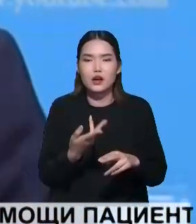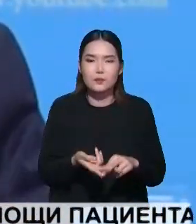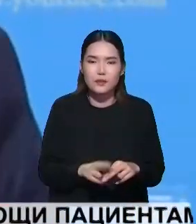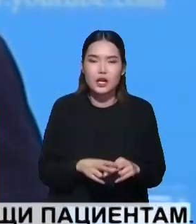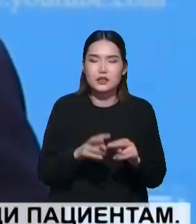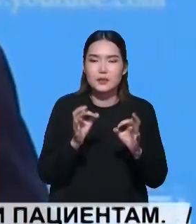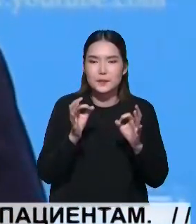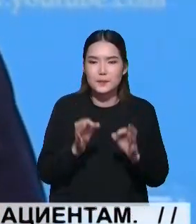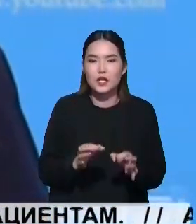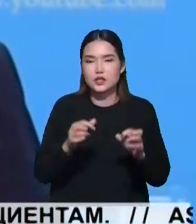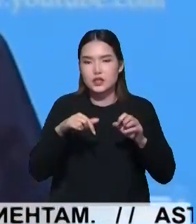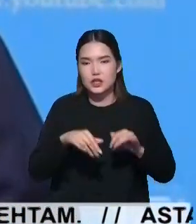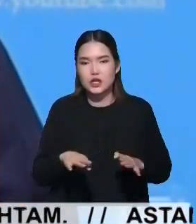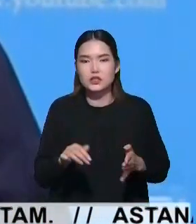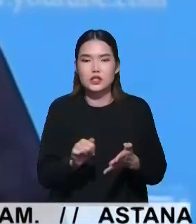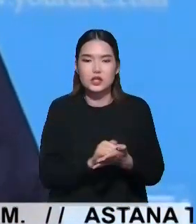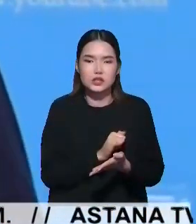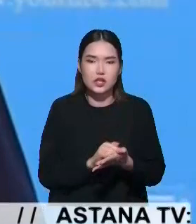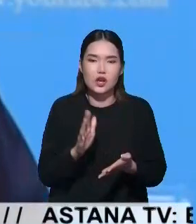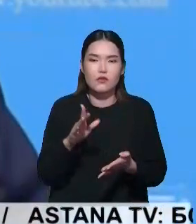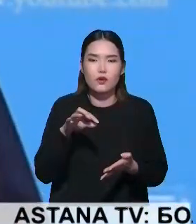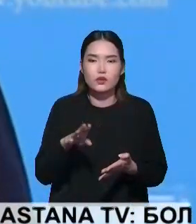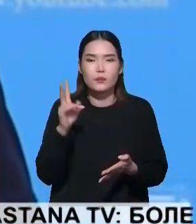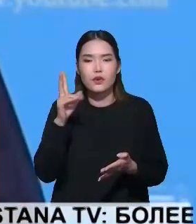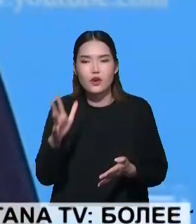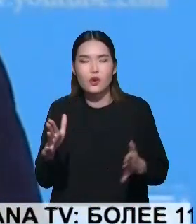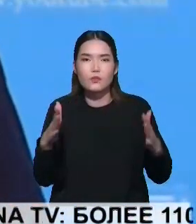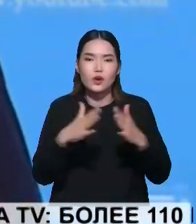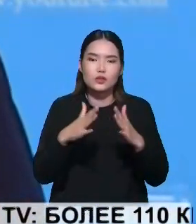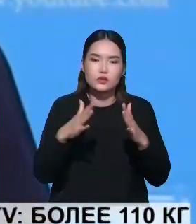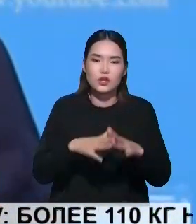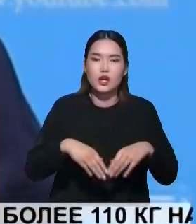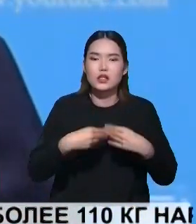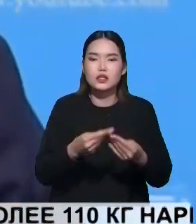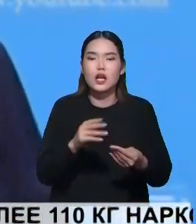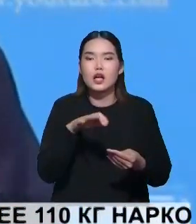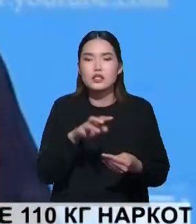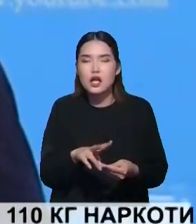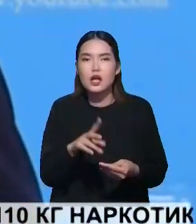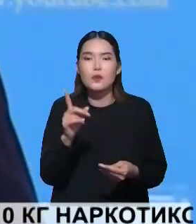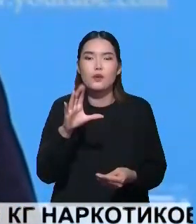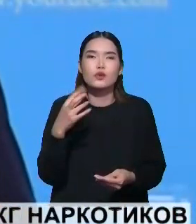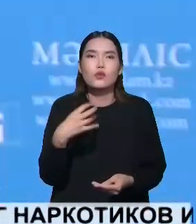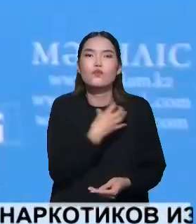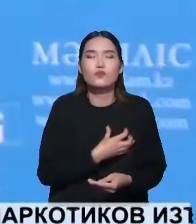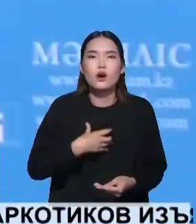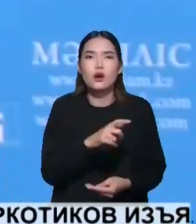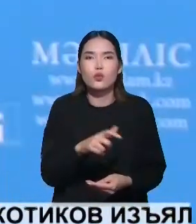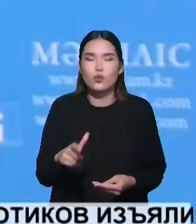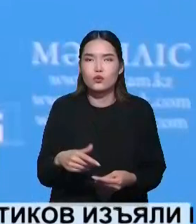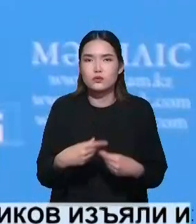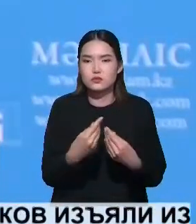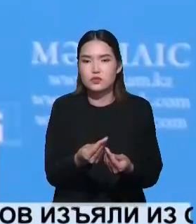когда государство выделяет 7 квартир, 70% пойдут тем людям, социально уязвимым слоям населения. И